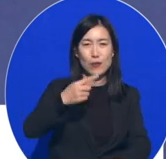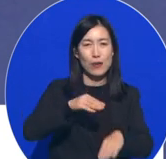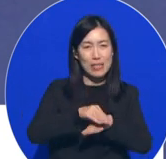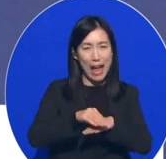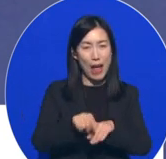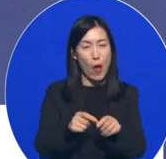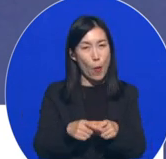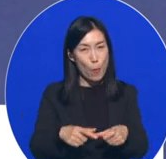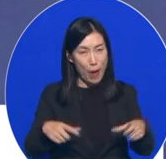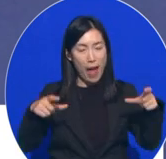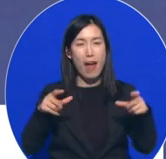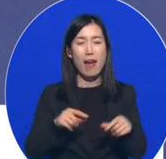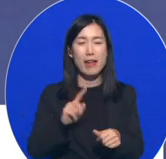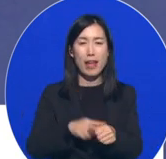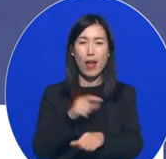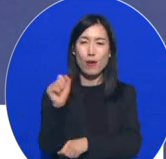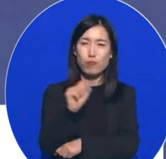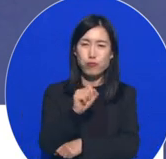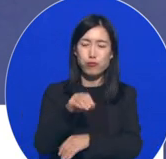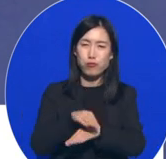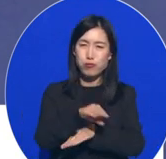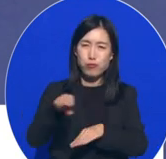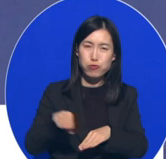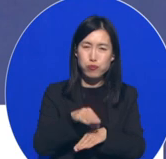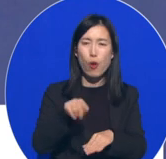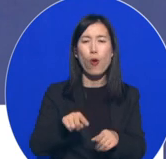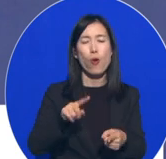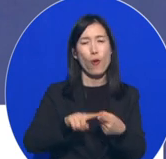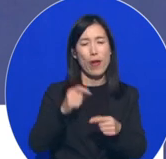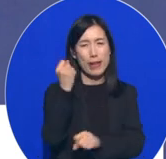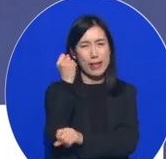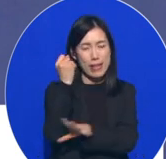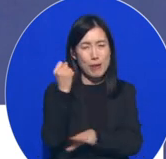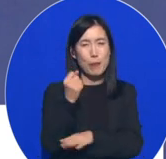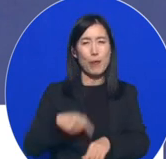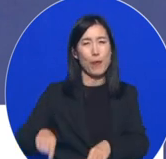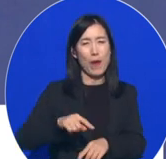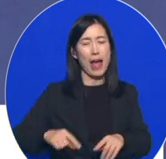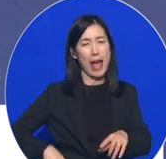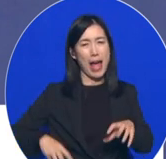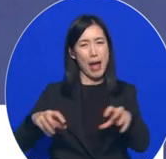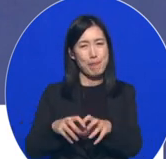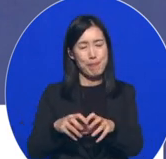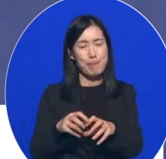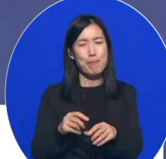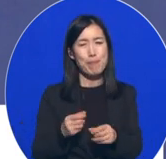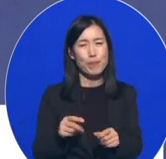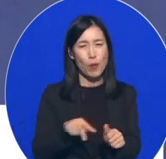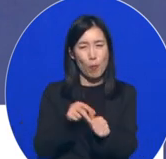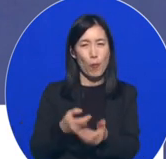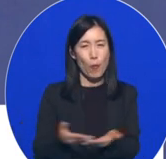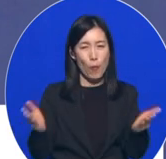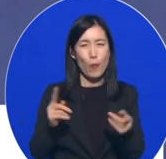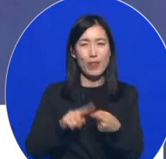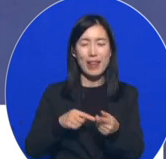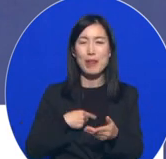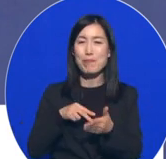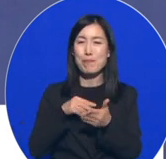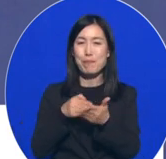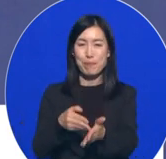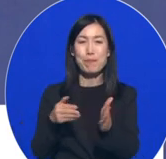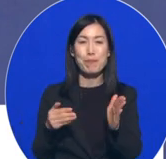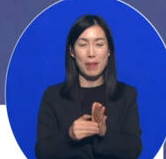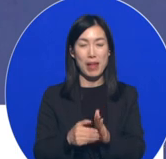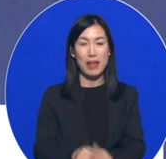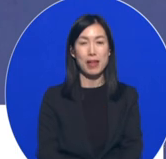펙 차원의 특별한 이니셔티브를 수립해 나갈 것을 제안했습니다 이러한